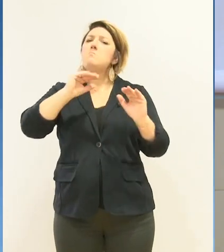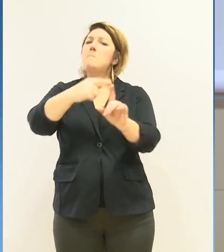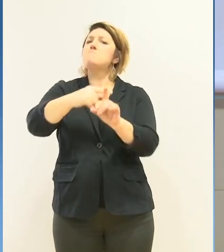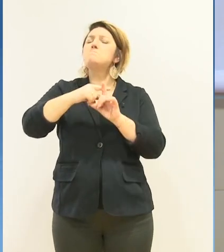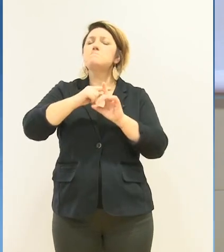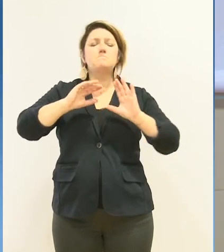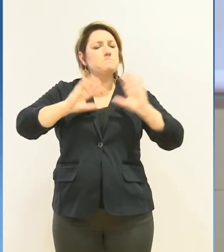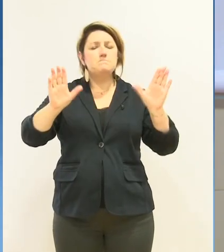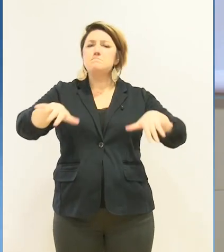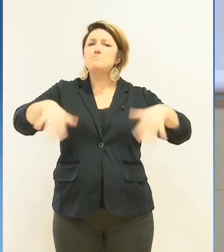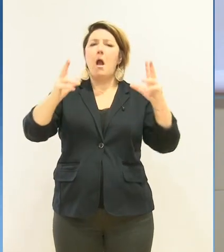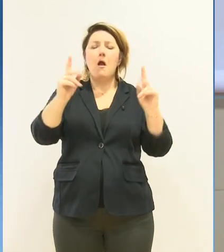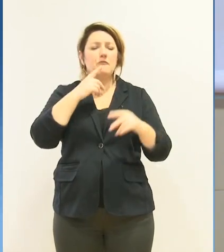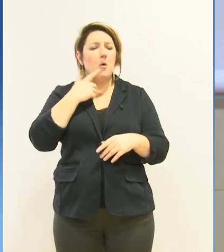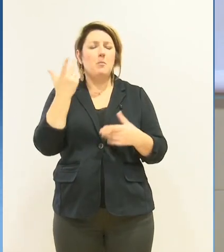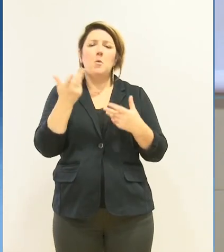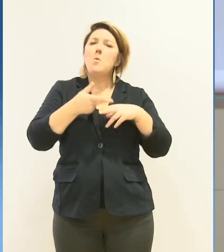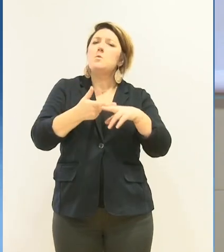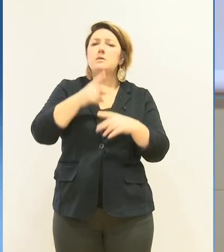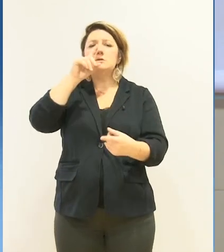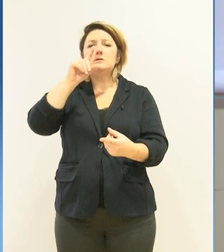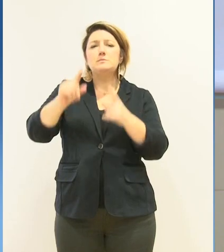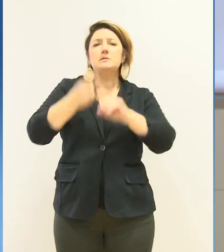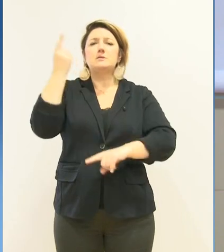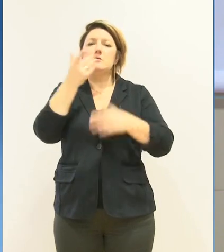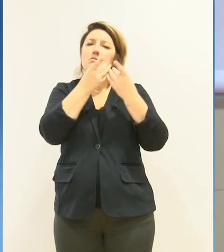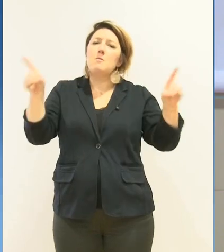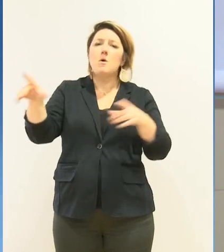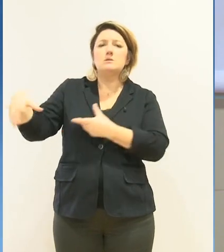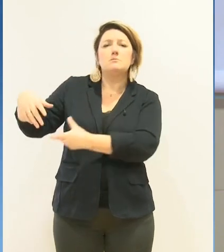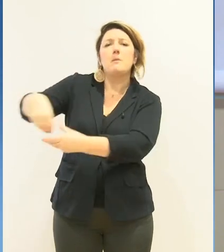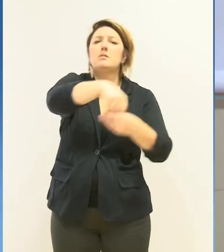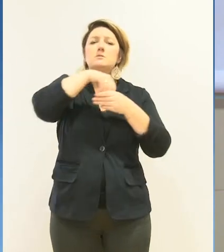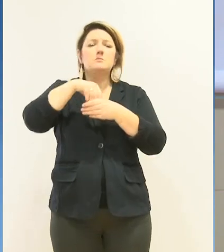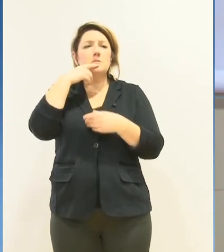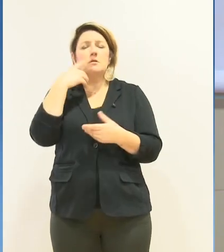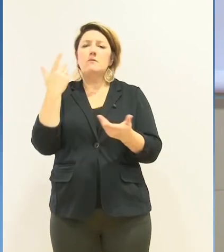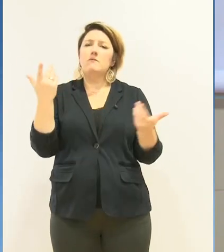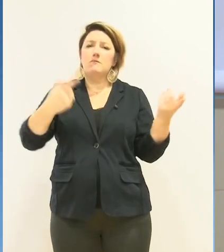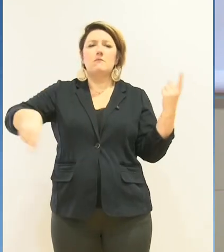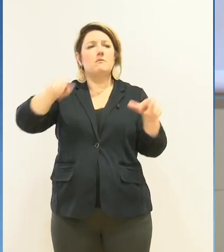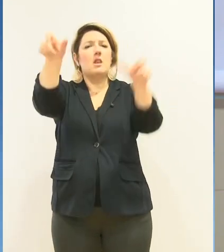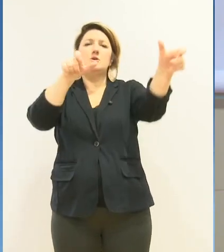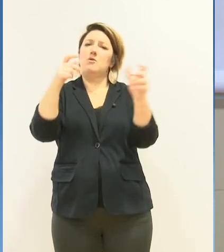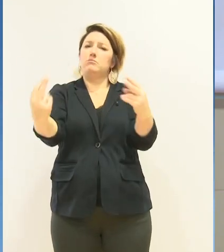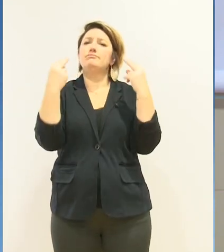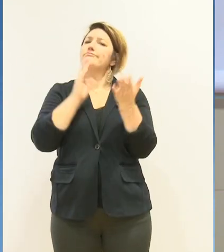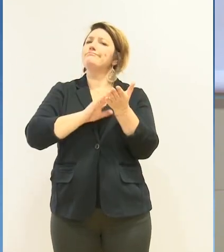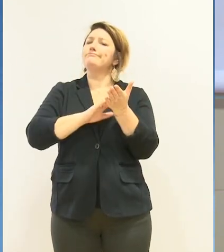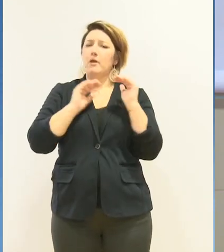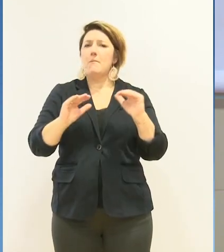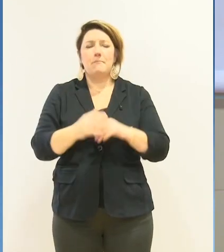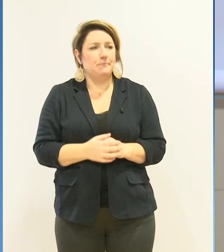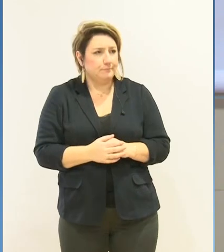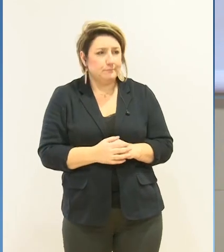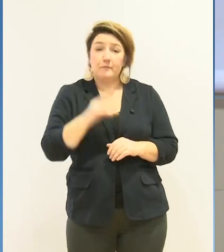pour ses nombreux outils de démocratie participative je tiens ici aujourd'hui a réaffirmé la puissance de